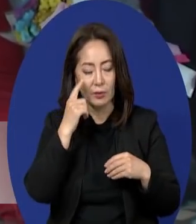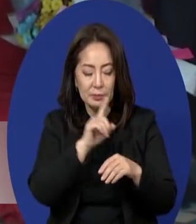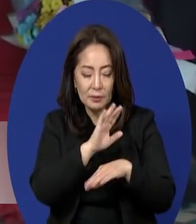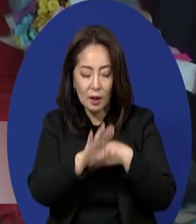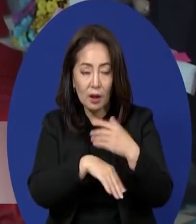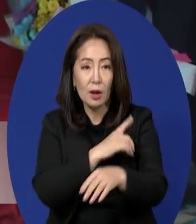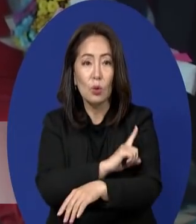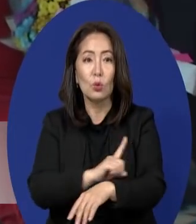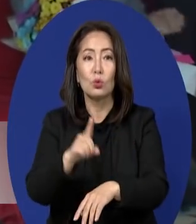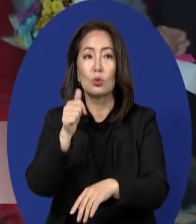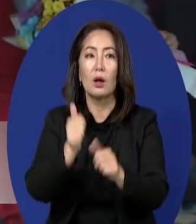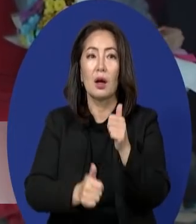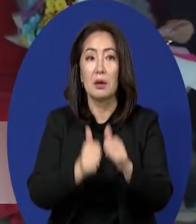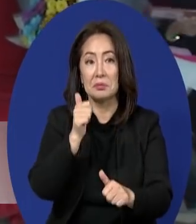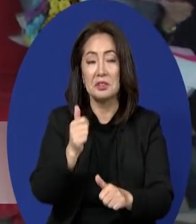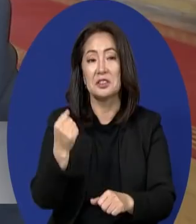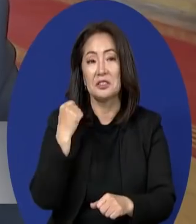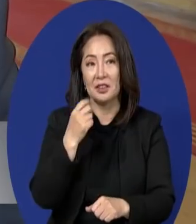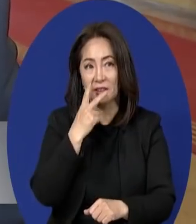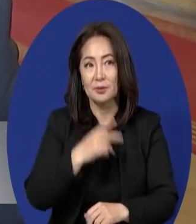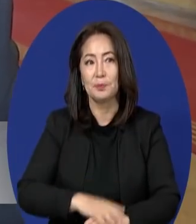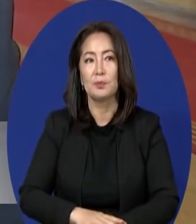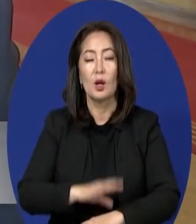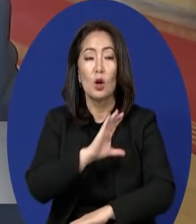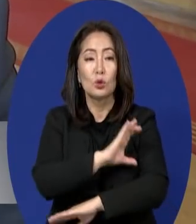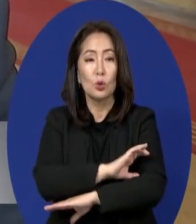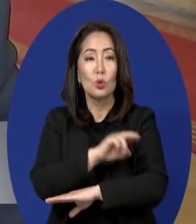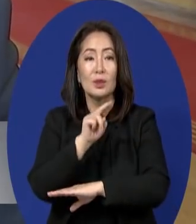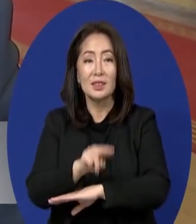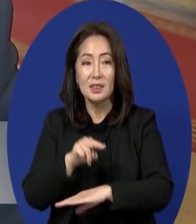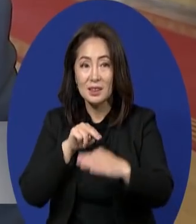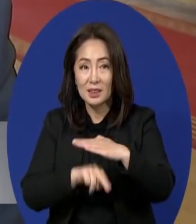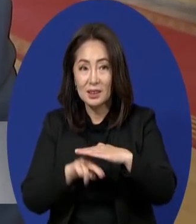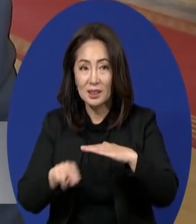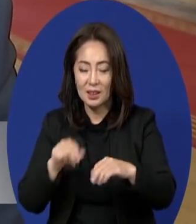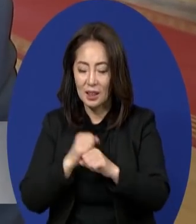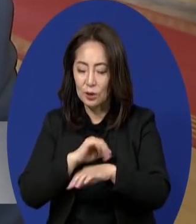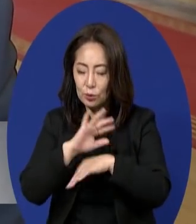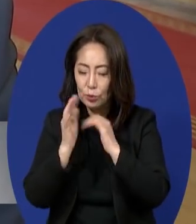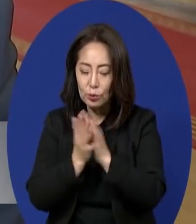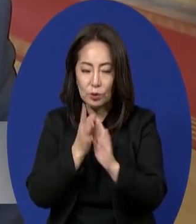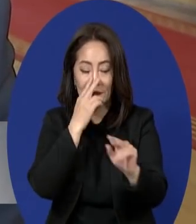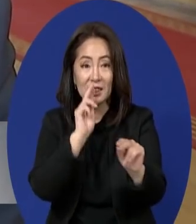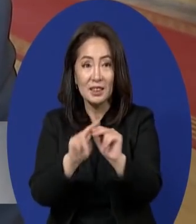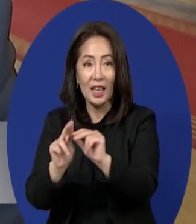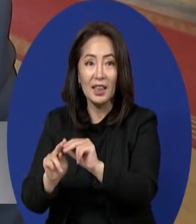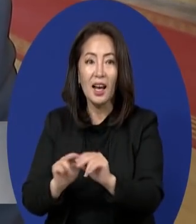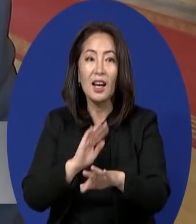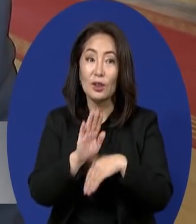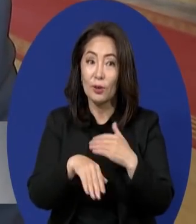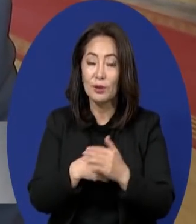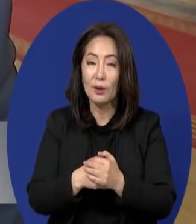одоо маш амжилттай ард нь гарч чадлаа гэж үзэж байгаа. Ер нь сургууль цэцэрлэгийн үйл ажиллагааг бүхэл талаас нь шалгадаг. За тухайлах юм